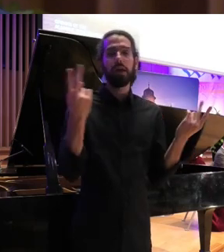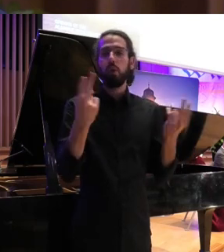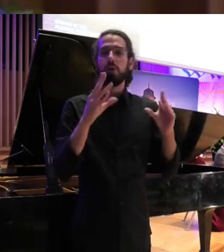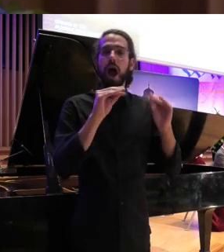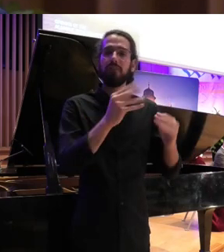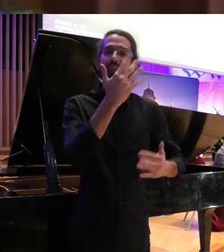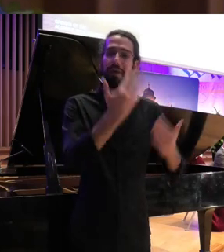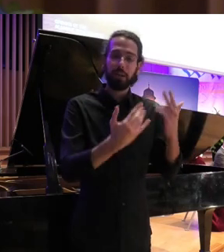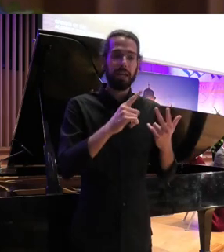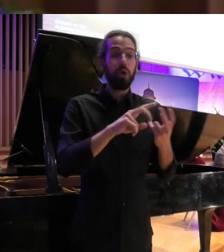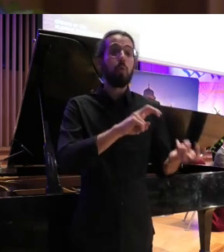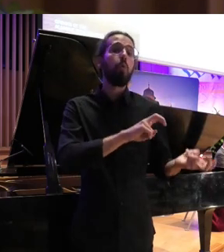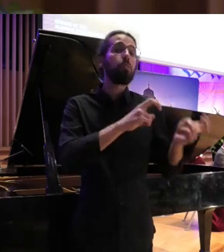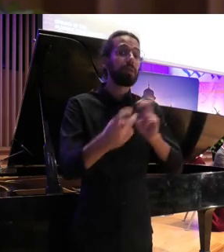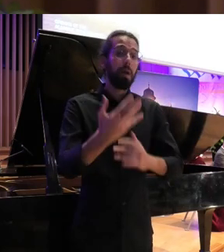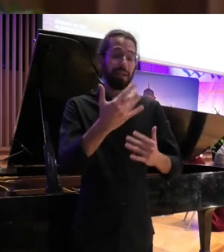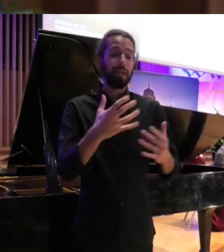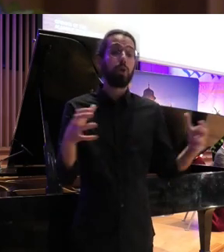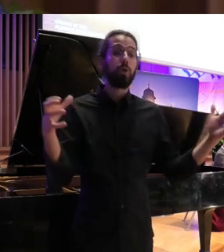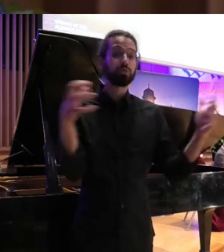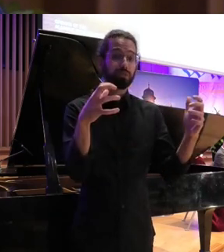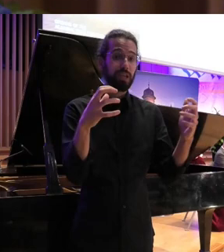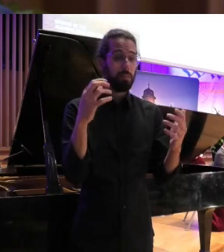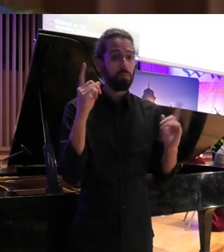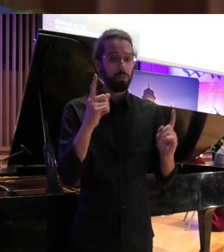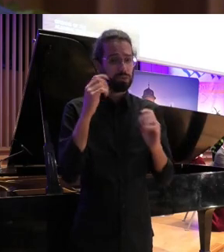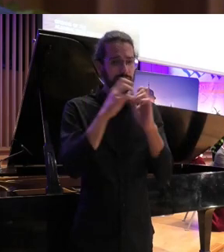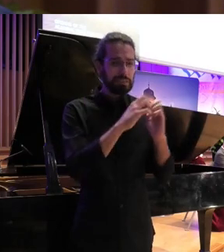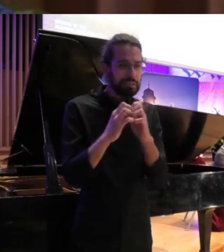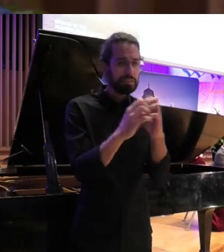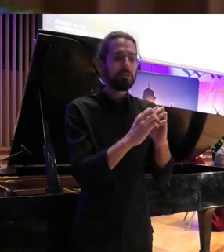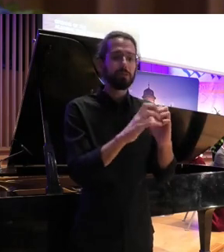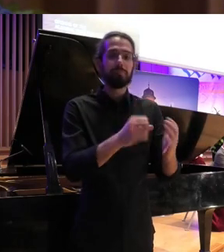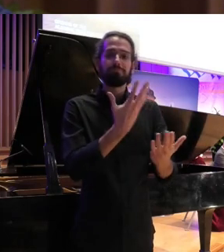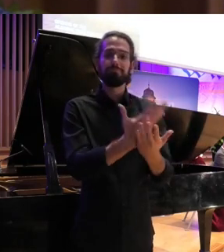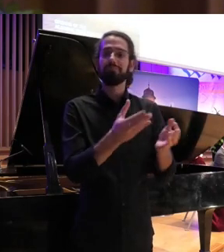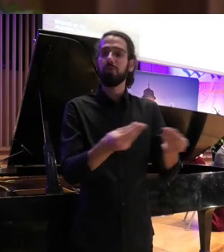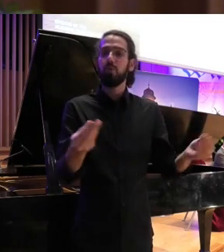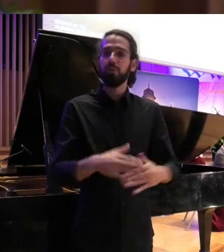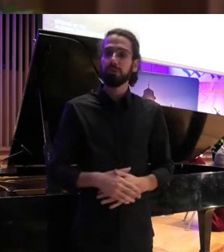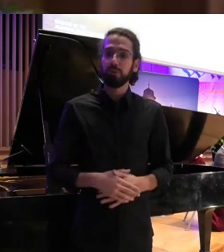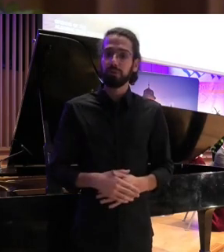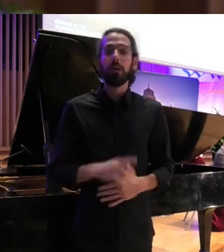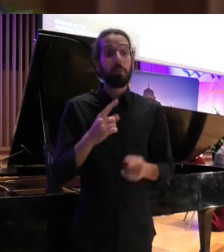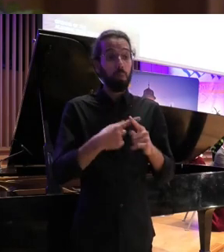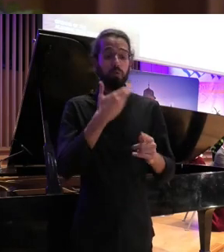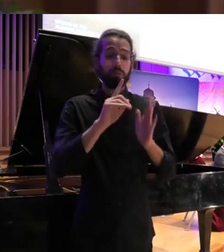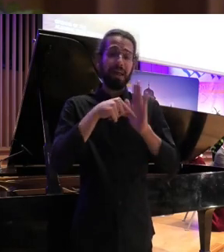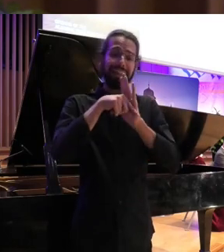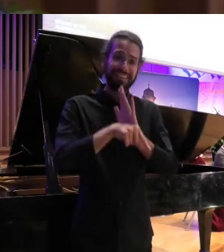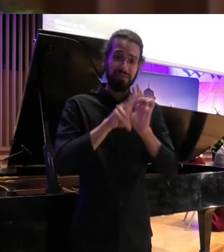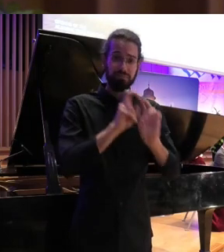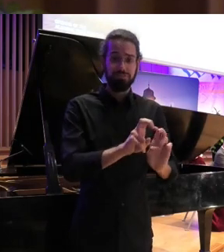umsetzbare Mathematik zusammensitzen und zusammenkommen und andererseits aber gleichzeitig in die Tiefe gehen. Also jetzt Peter Scholze ist, glaube ich,